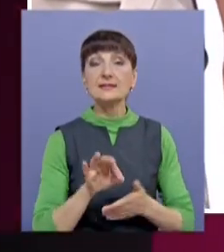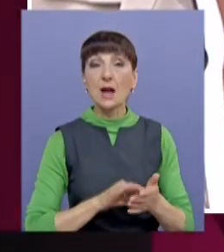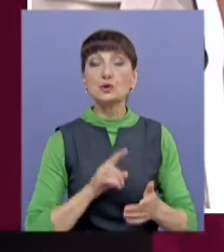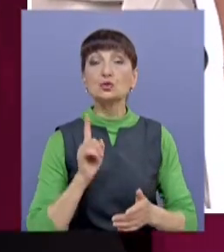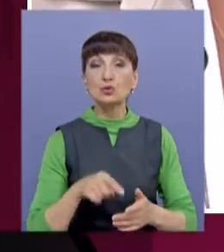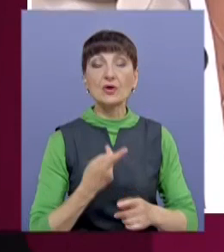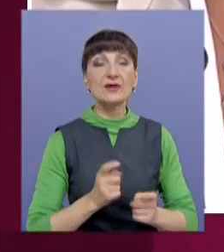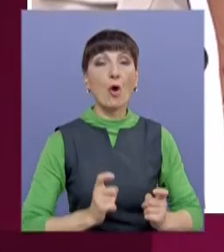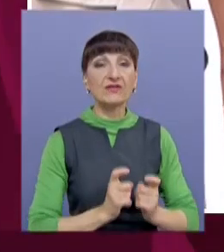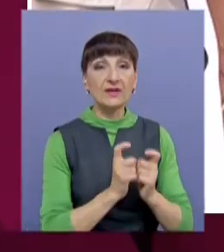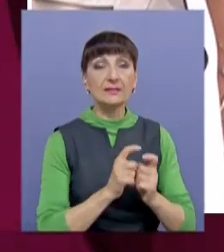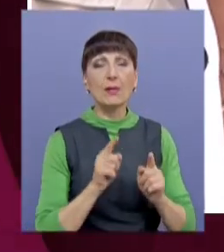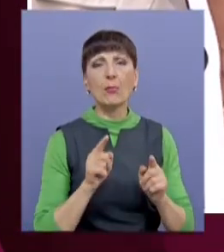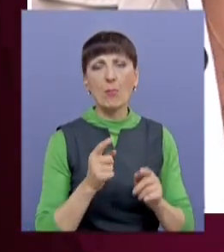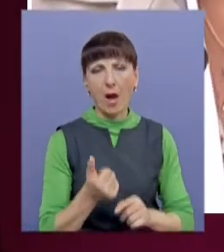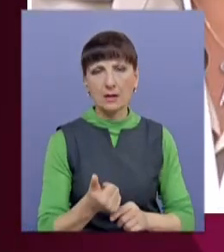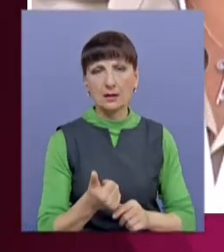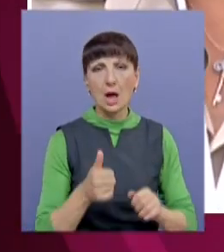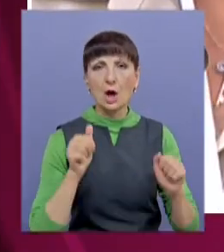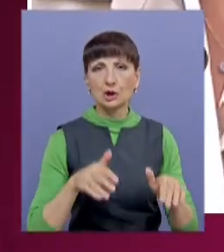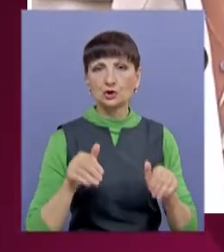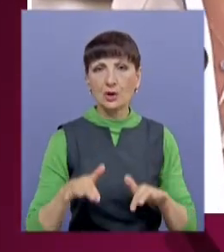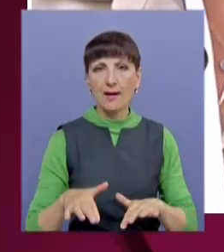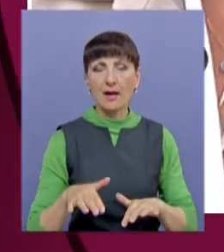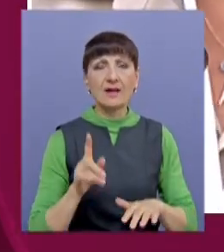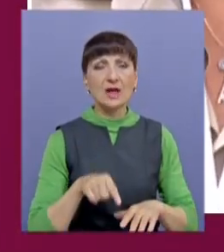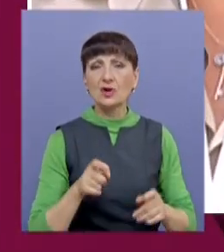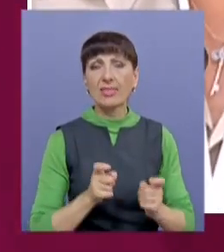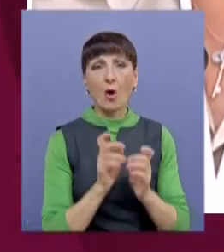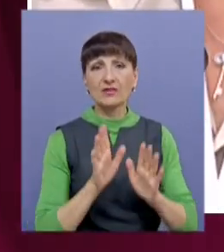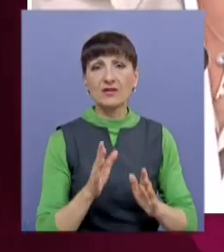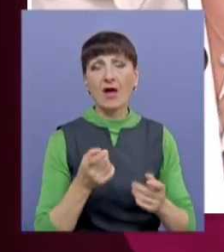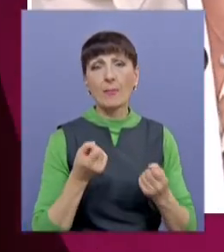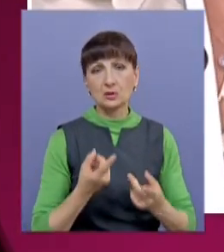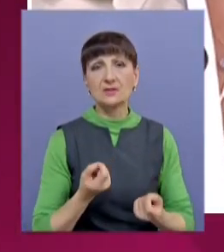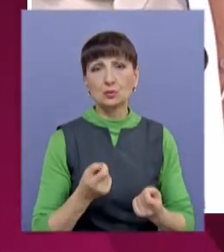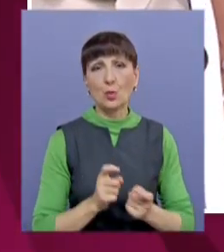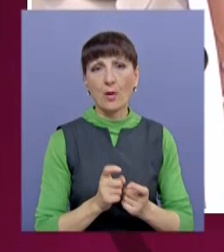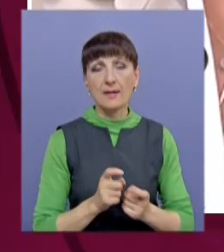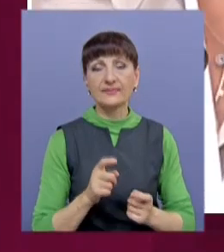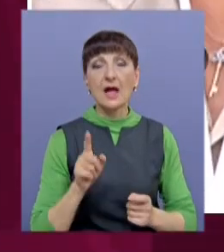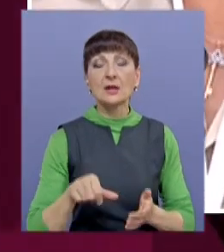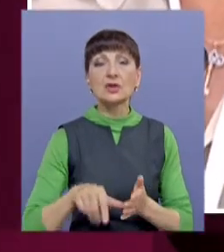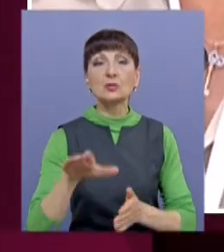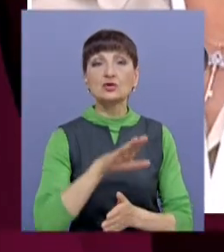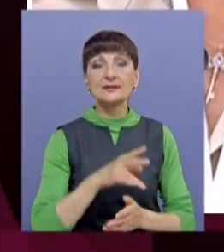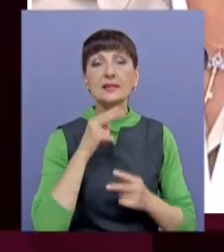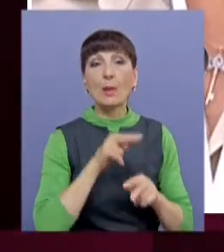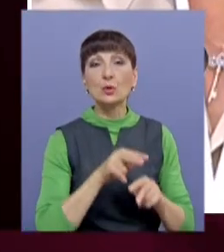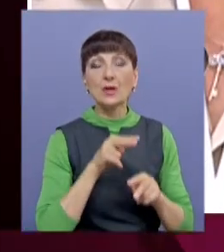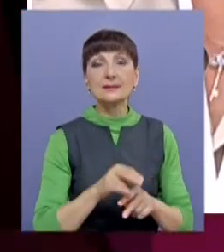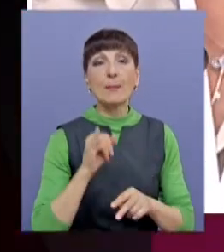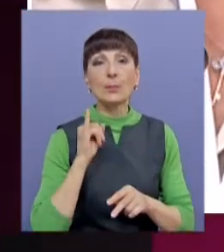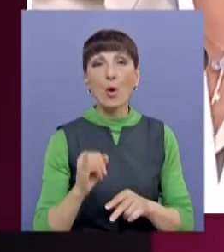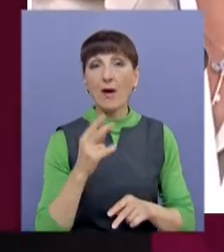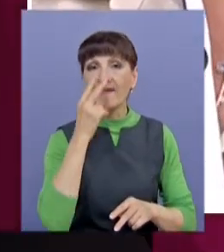эти конфликты, мелкие конфликты разрешались. Их даже нельзя назвать конфликтами. Ну, например, на одном из участков наблюдатель плохо